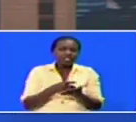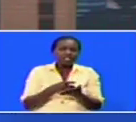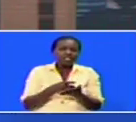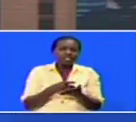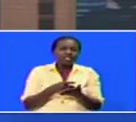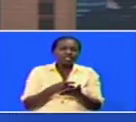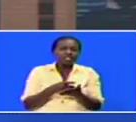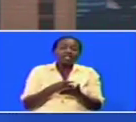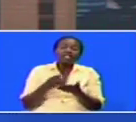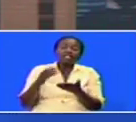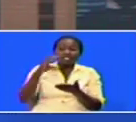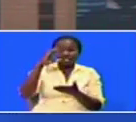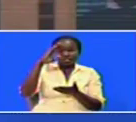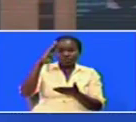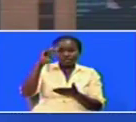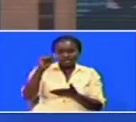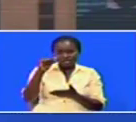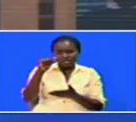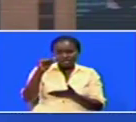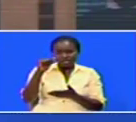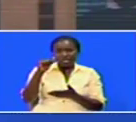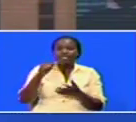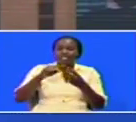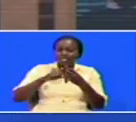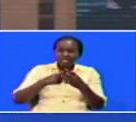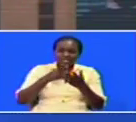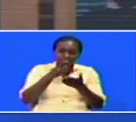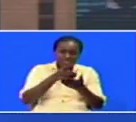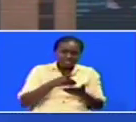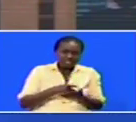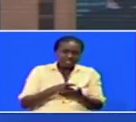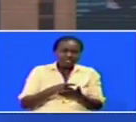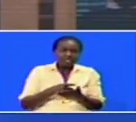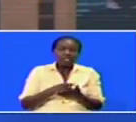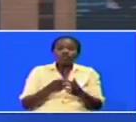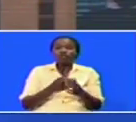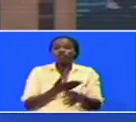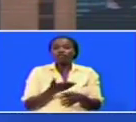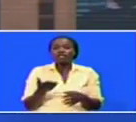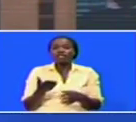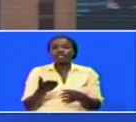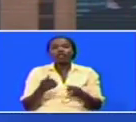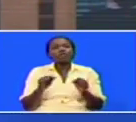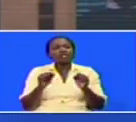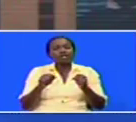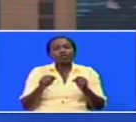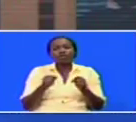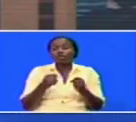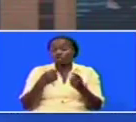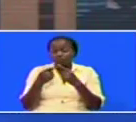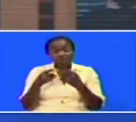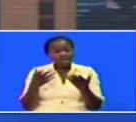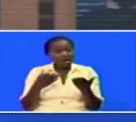inaitwa collective bargaining agreement, waanze kulizungumzia, ndipo sasa hapo ndio watazungumzia pesa na